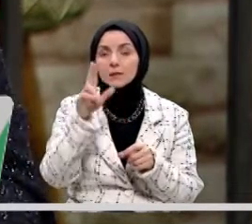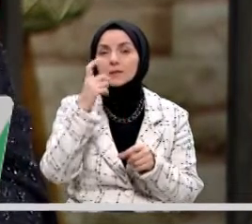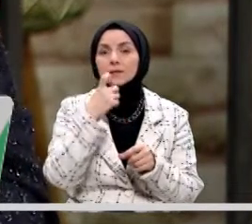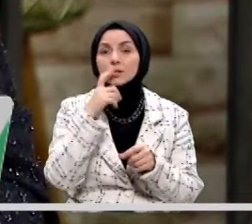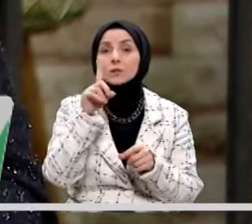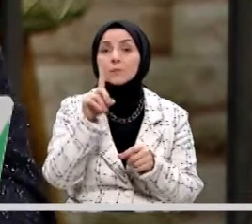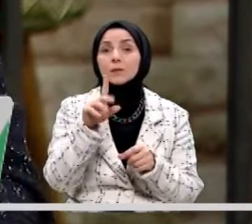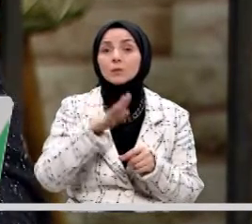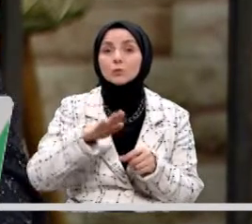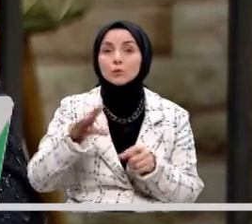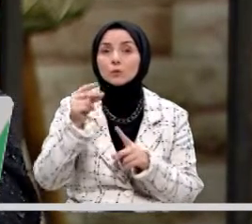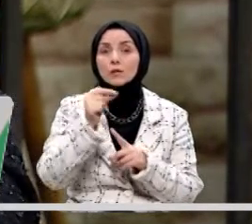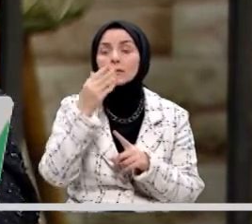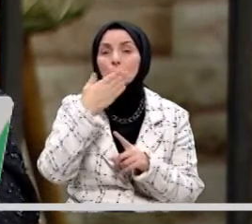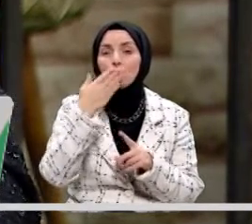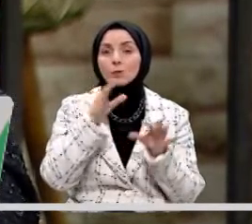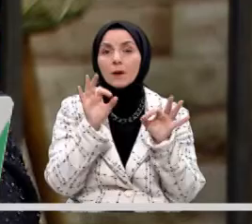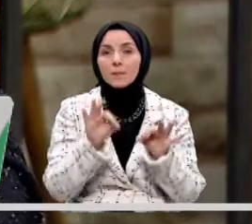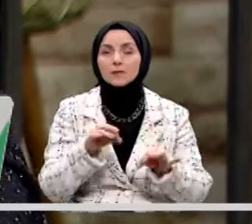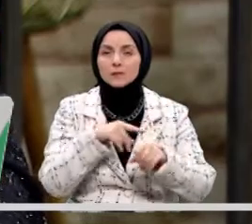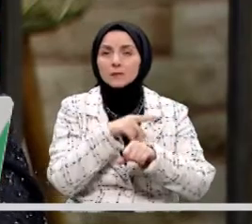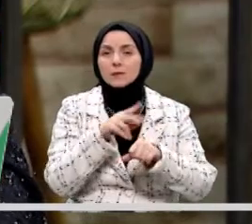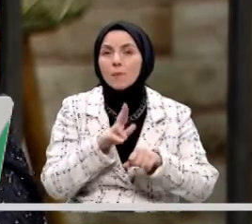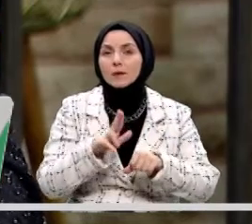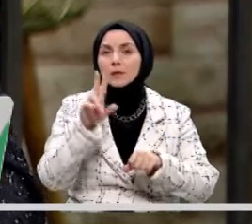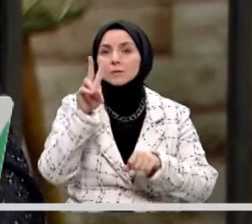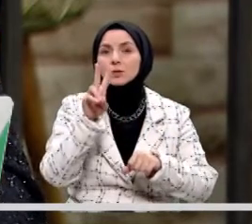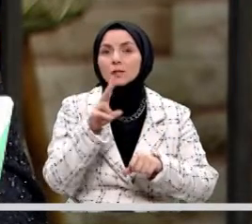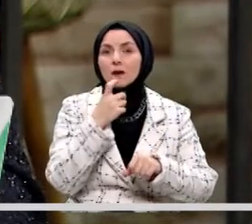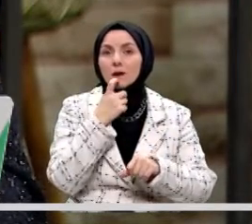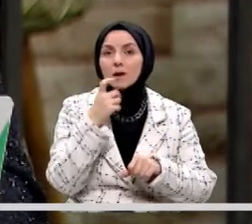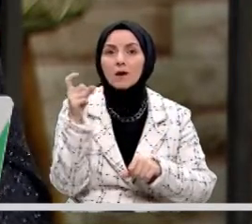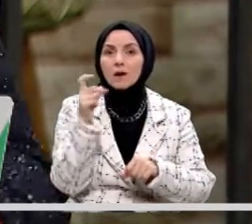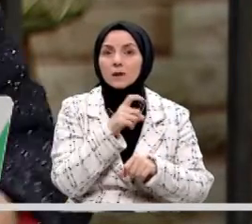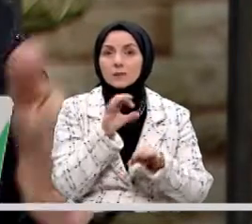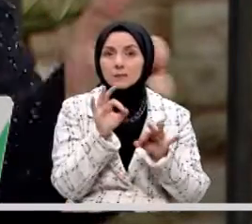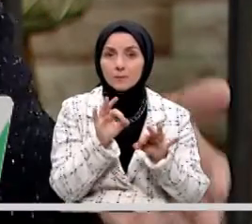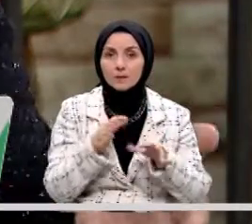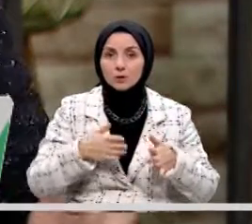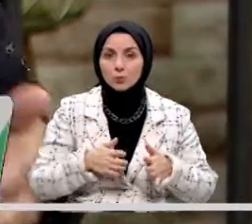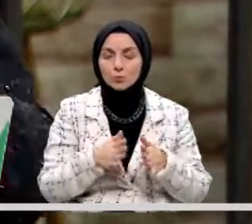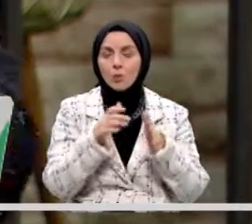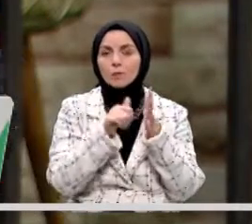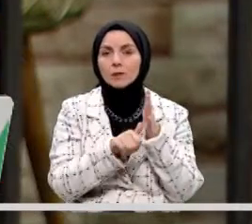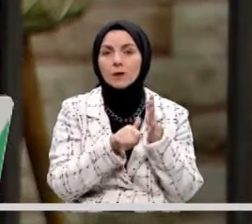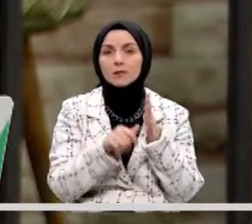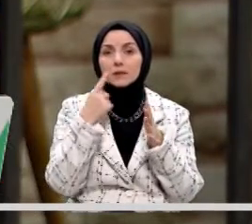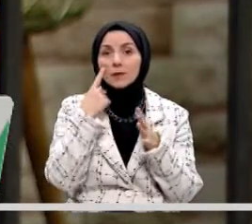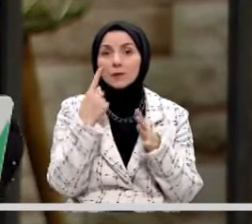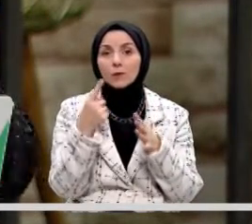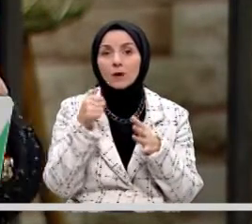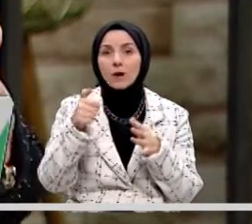ilkokula başladığında genelde 72 aylık da başlıyor çocuklar ama yani doğum tarihlerine göre 66 ile